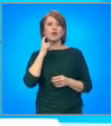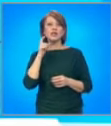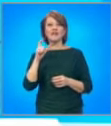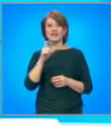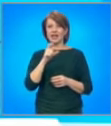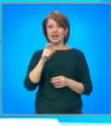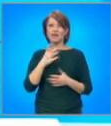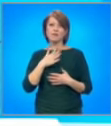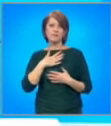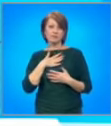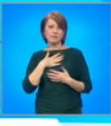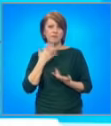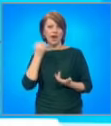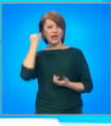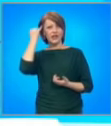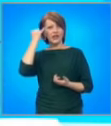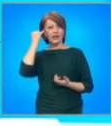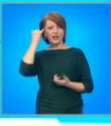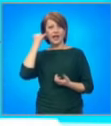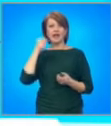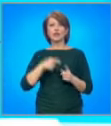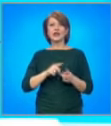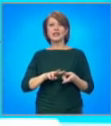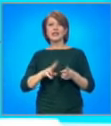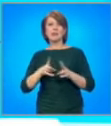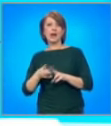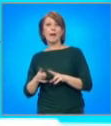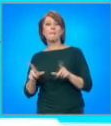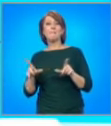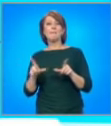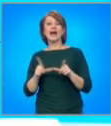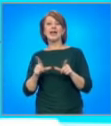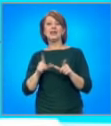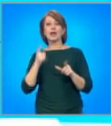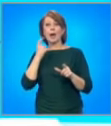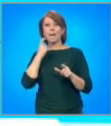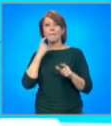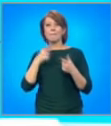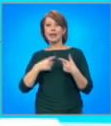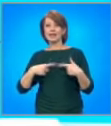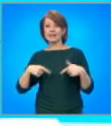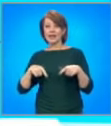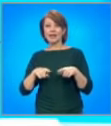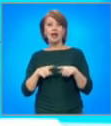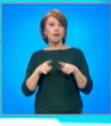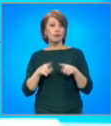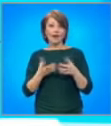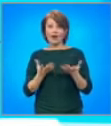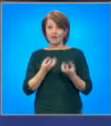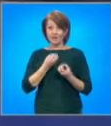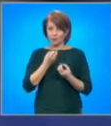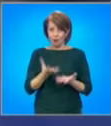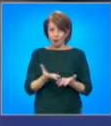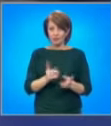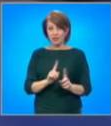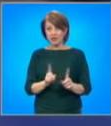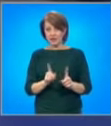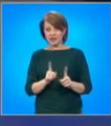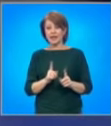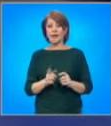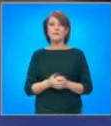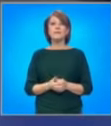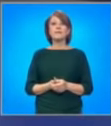се появи идея инсталацията да бъде преместена в Маришкия басейн. Доколко това е възможно, в студиото Гергана Гайдарова, която подготвила и материал по